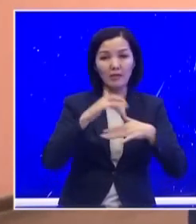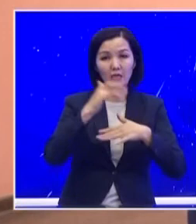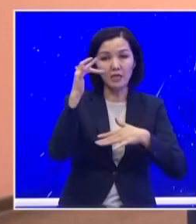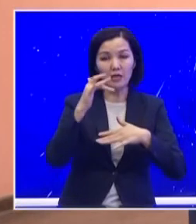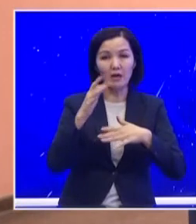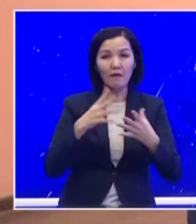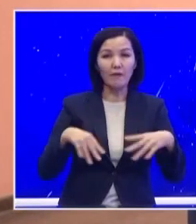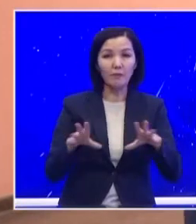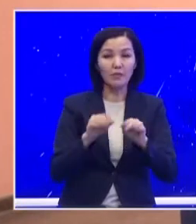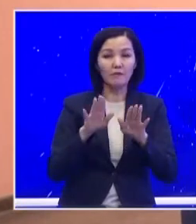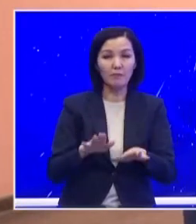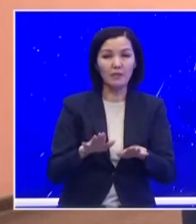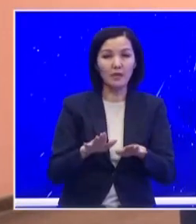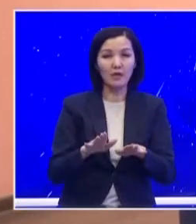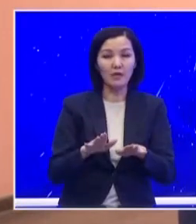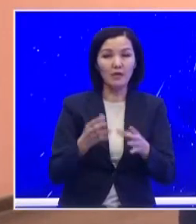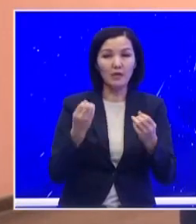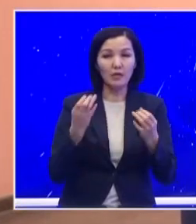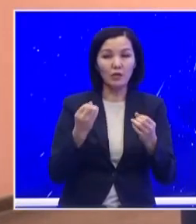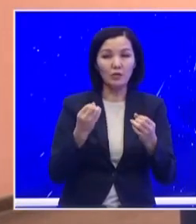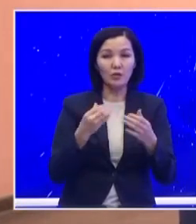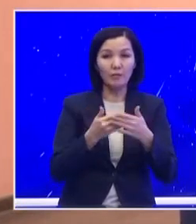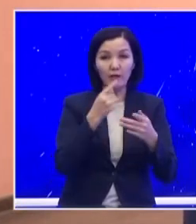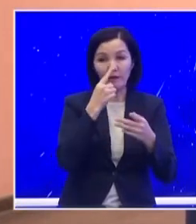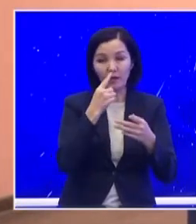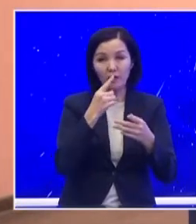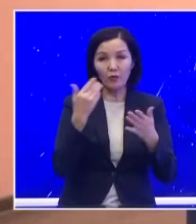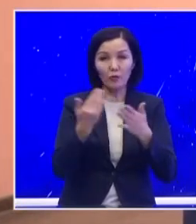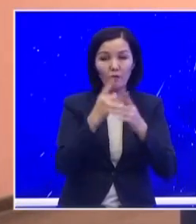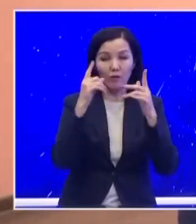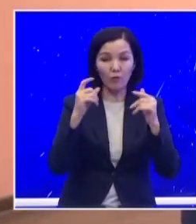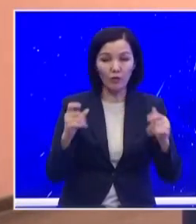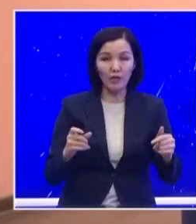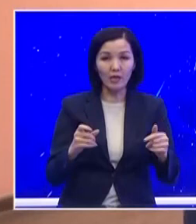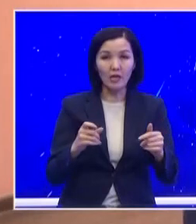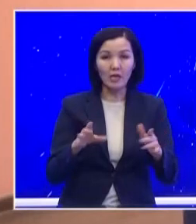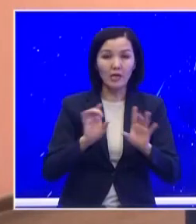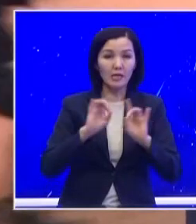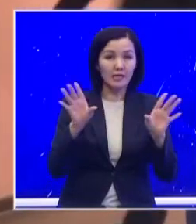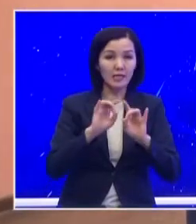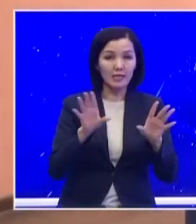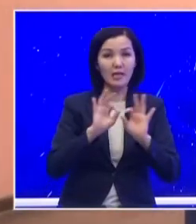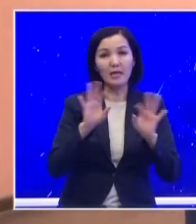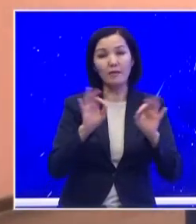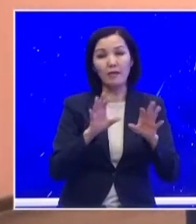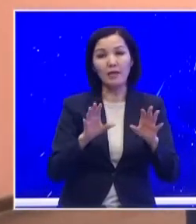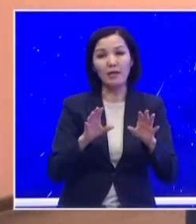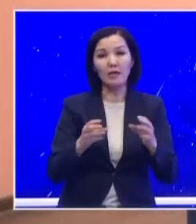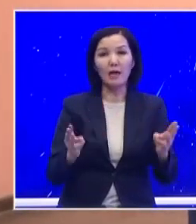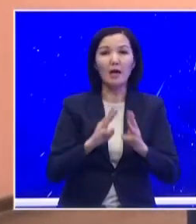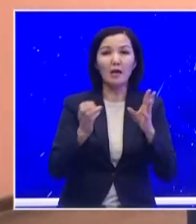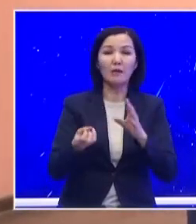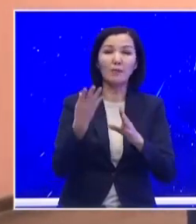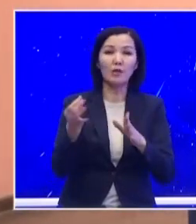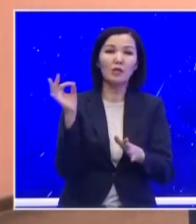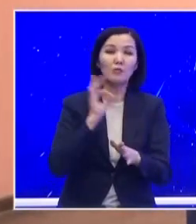в общественных местах. А также в преддверии Нового года также были доведены по пиротехнике,